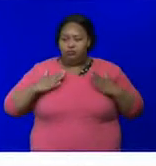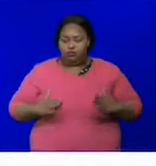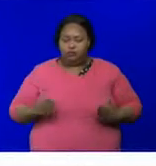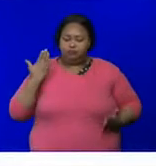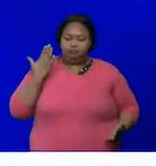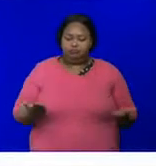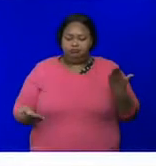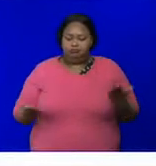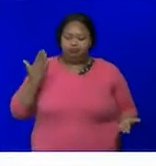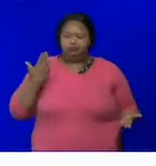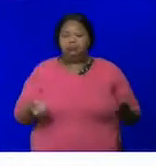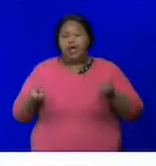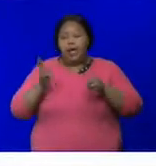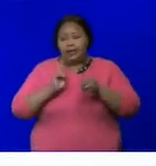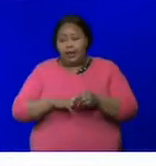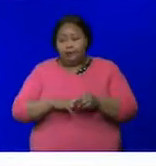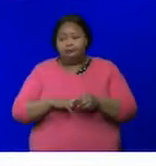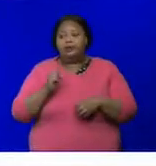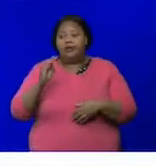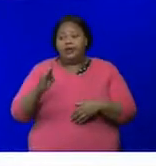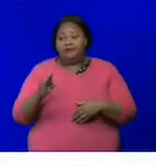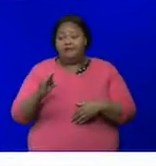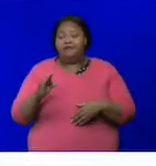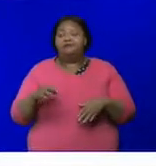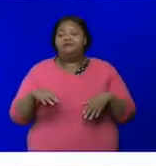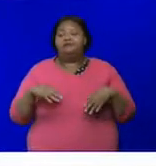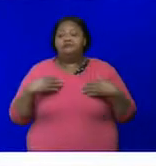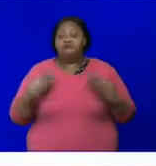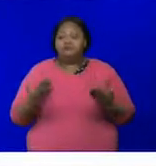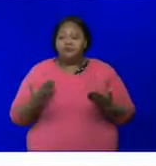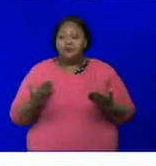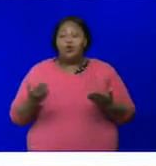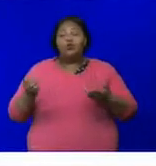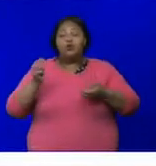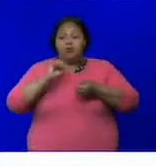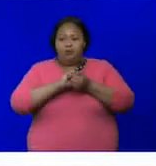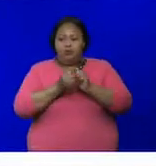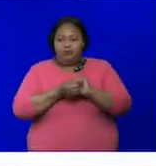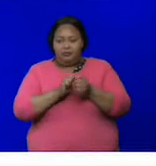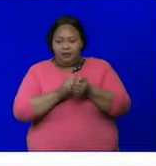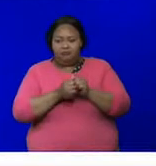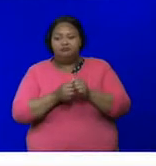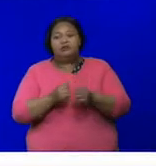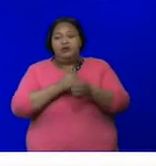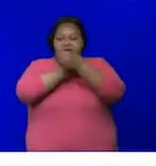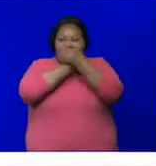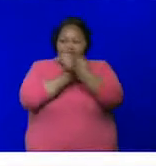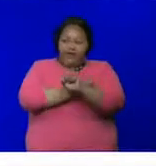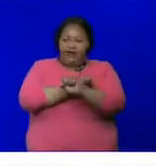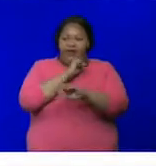ngilokuthi bayakhona ukutivikela simo nangabe sibita kuthi utimele